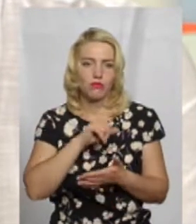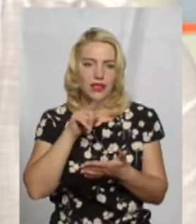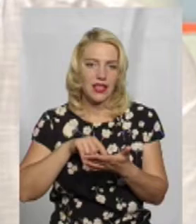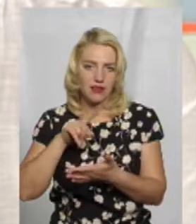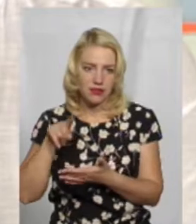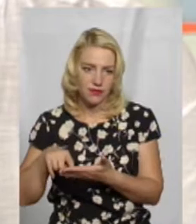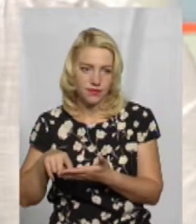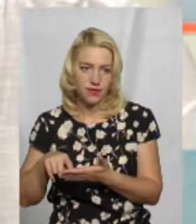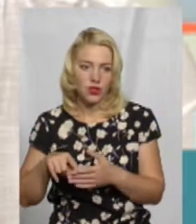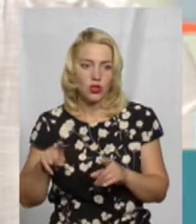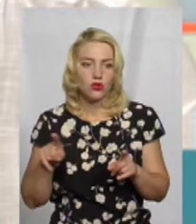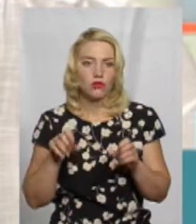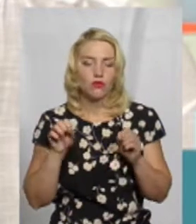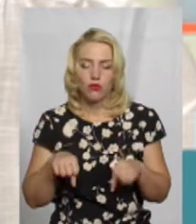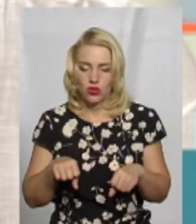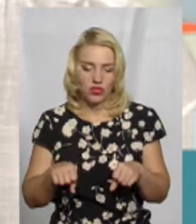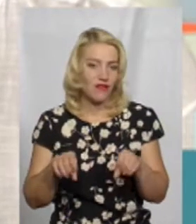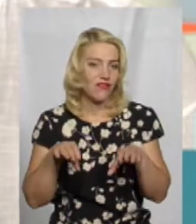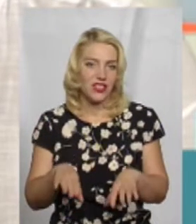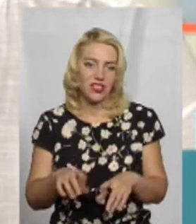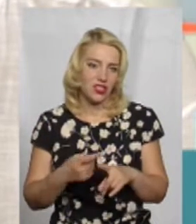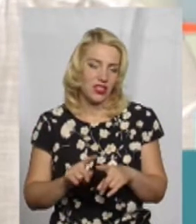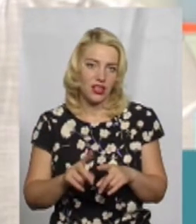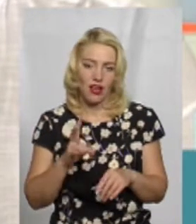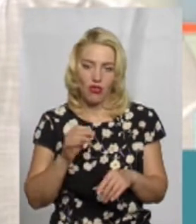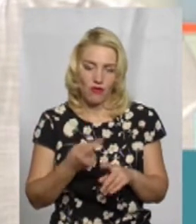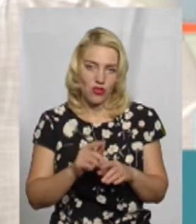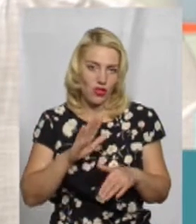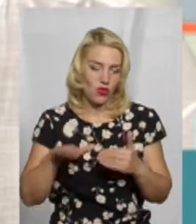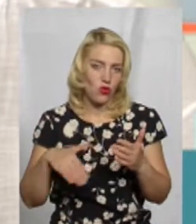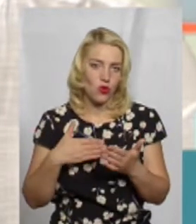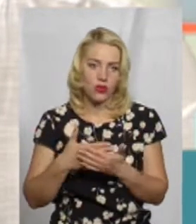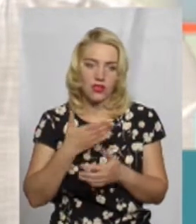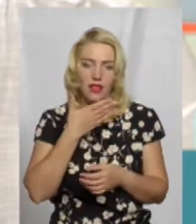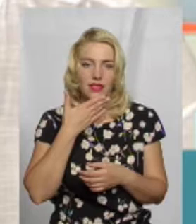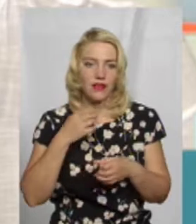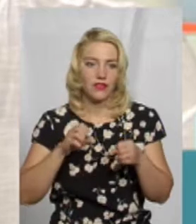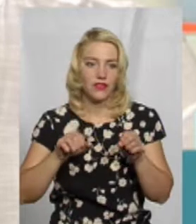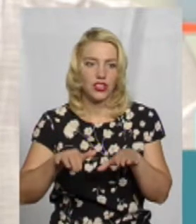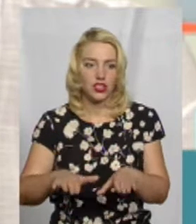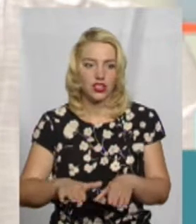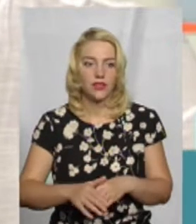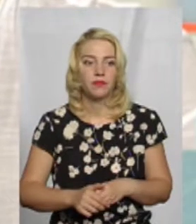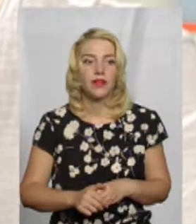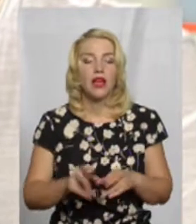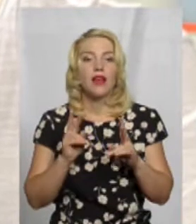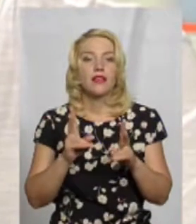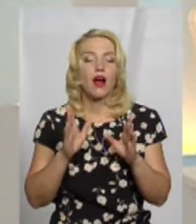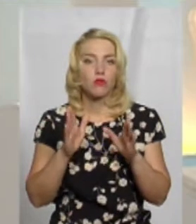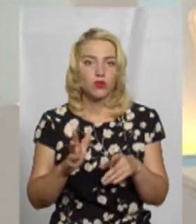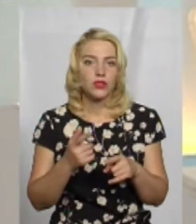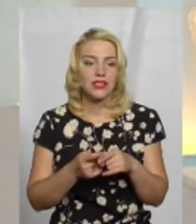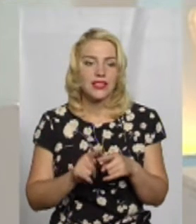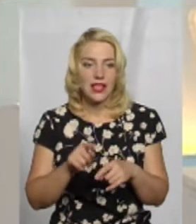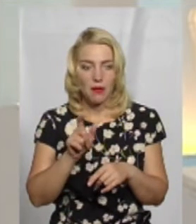питань, що можна вирішити їх, але ж вони досі не вирішені. Як бути з тим,